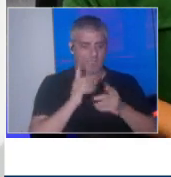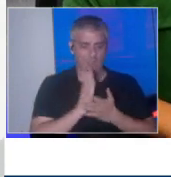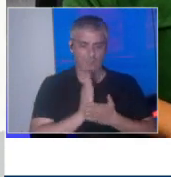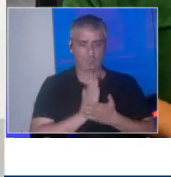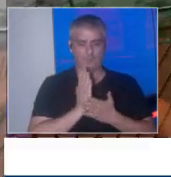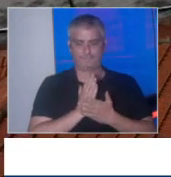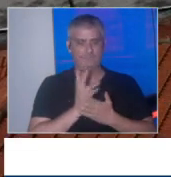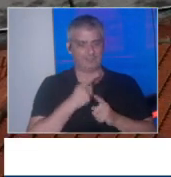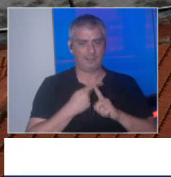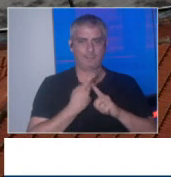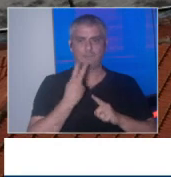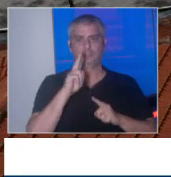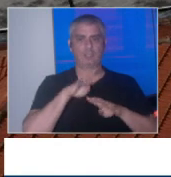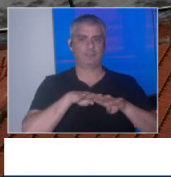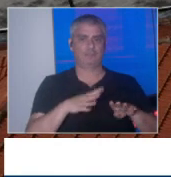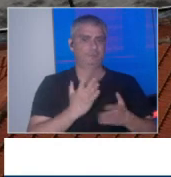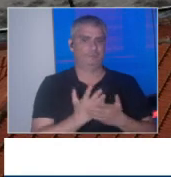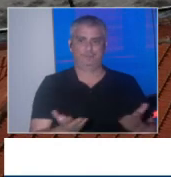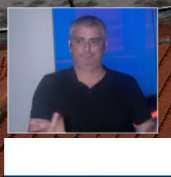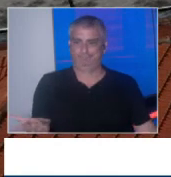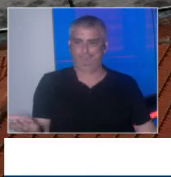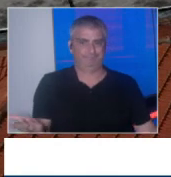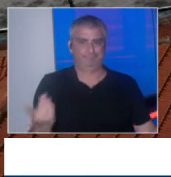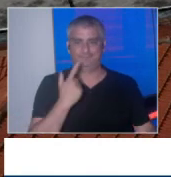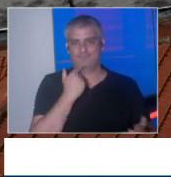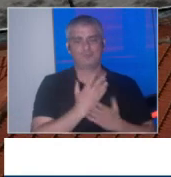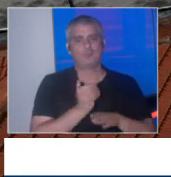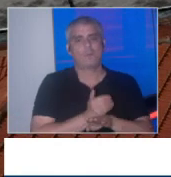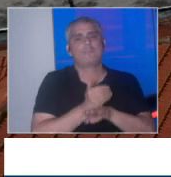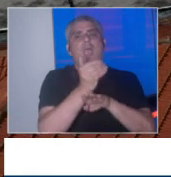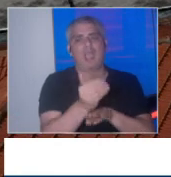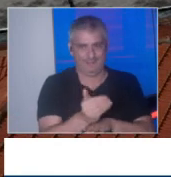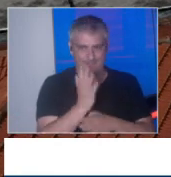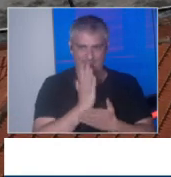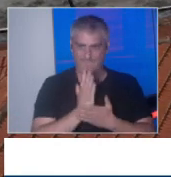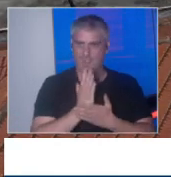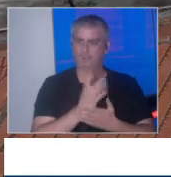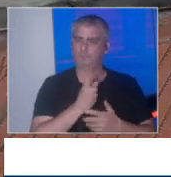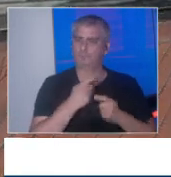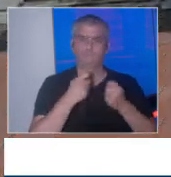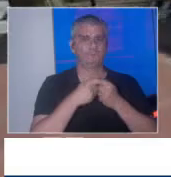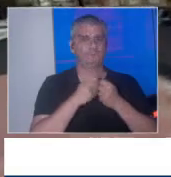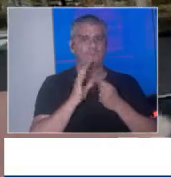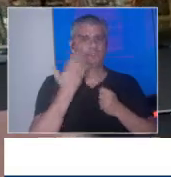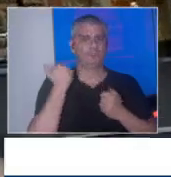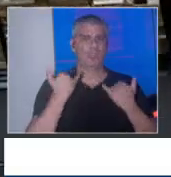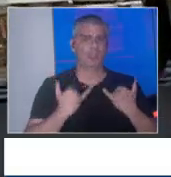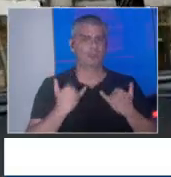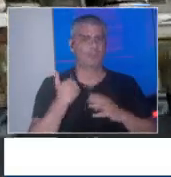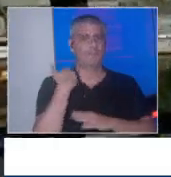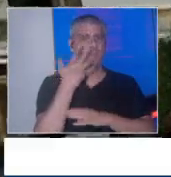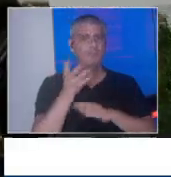מוקם, ואתה כבר צריך פי שתיים תשתית, וכבר... כן, אנחנו מאחרים את הרכבת. אסף, לגבי מה שהיה היום